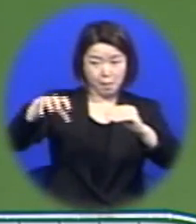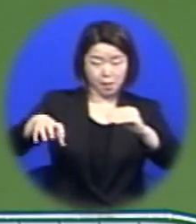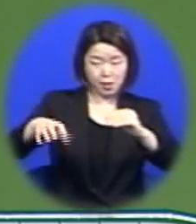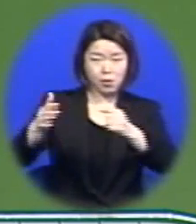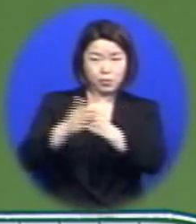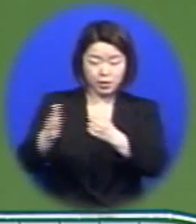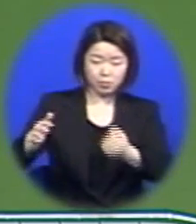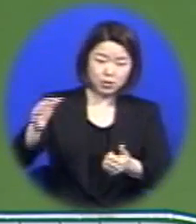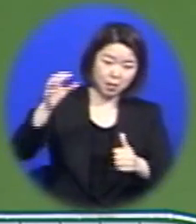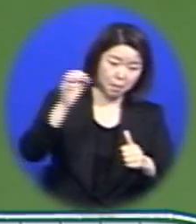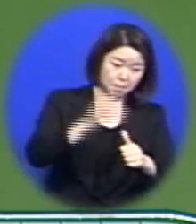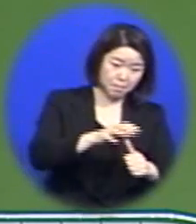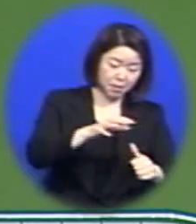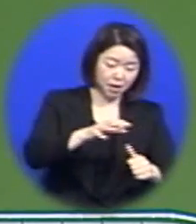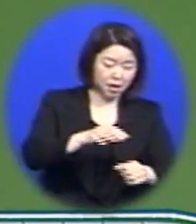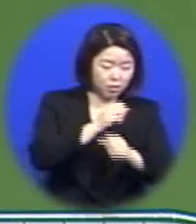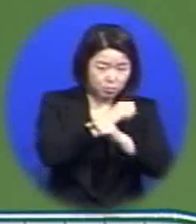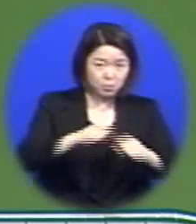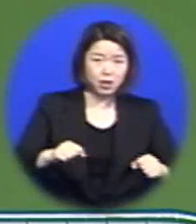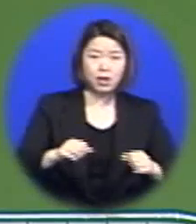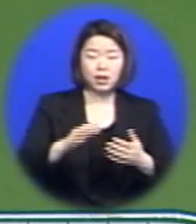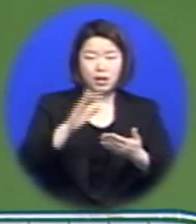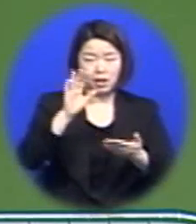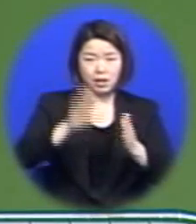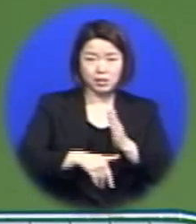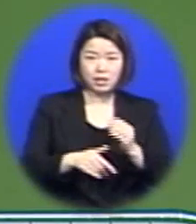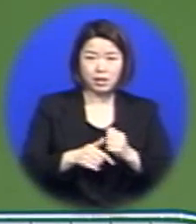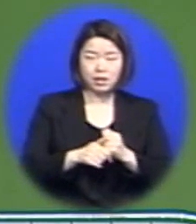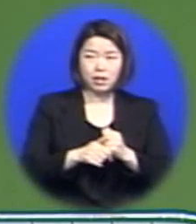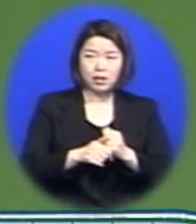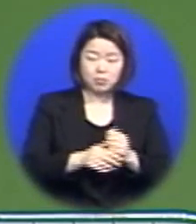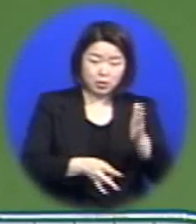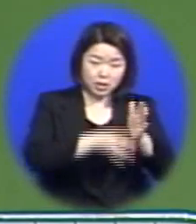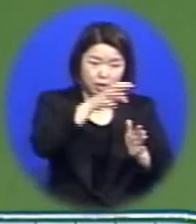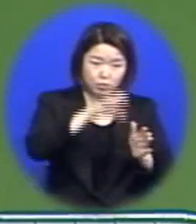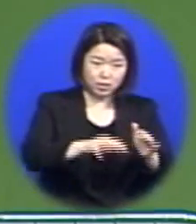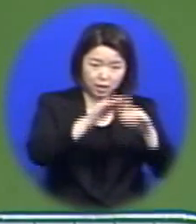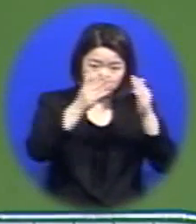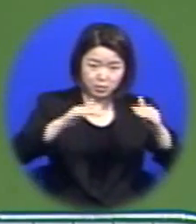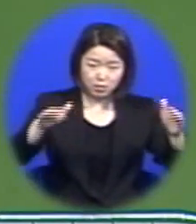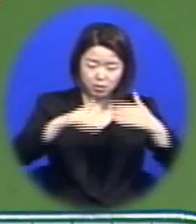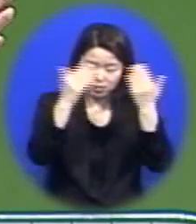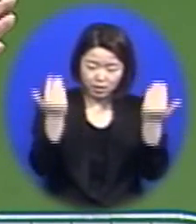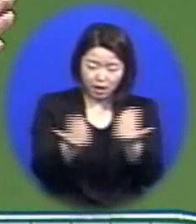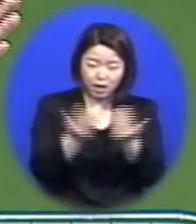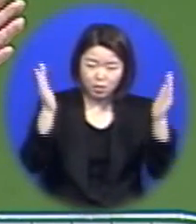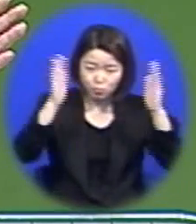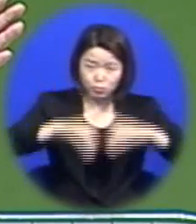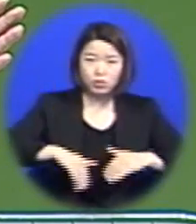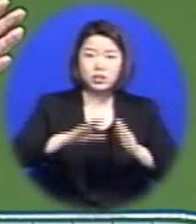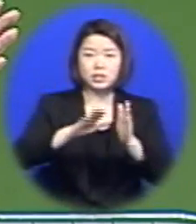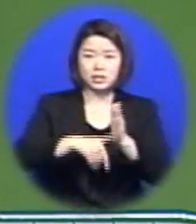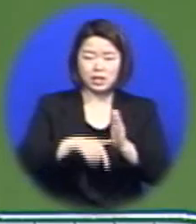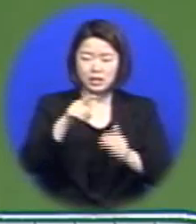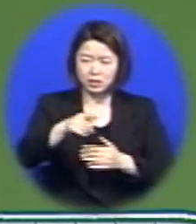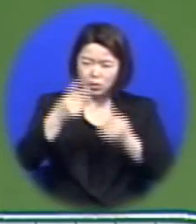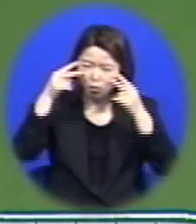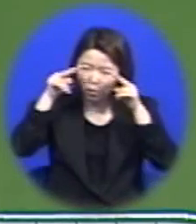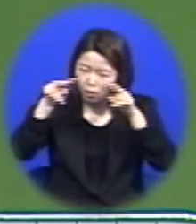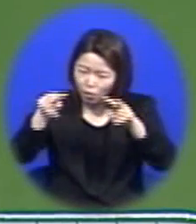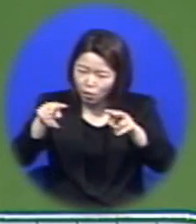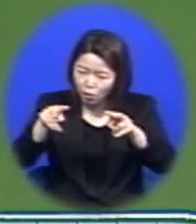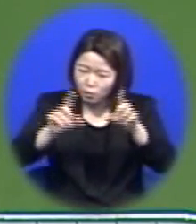때 예루살렘 성전도 다 무너질 때 그 장면을 본